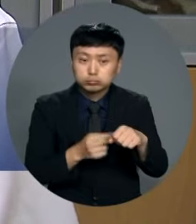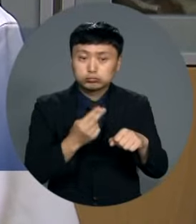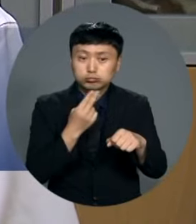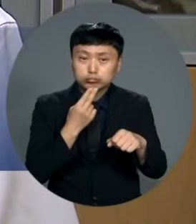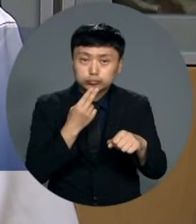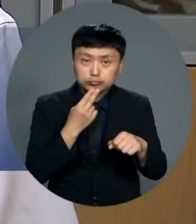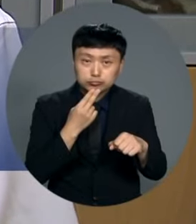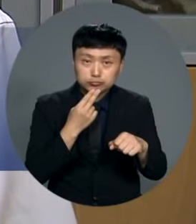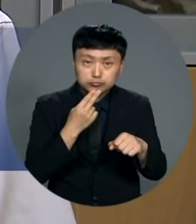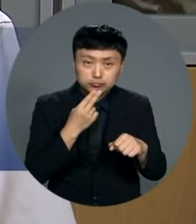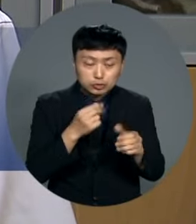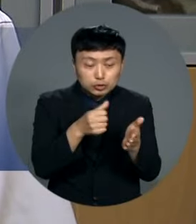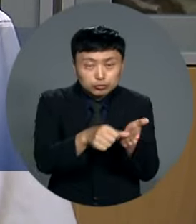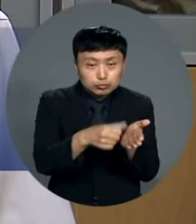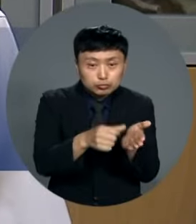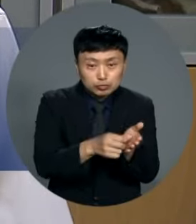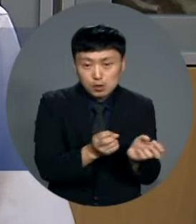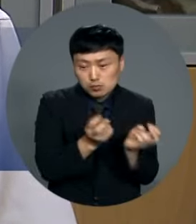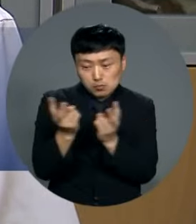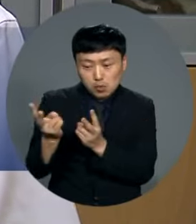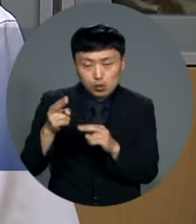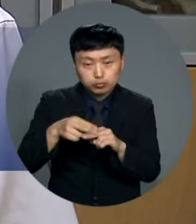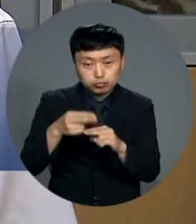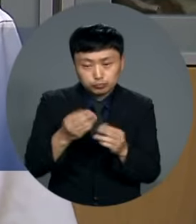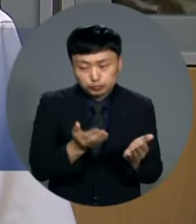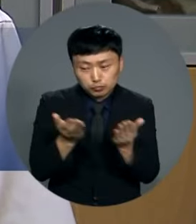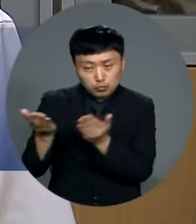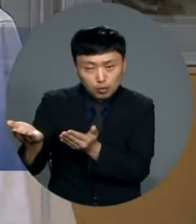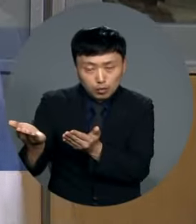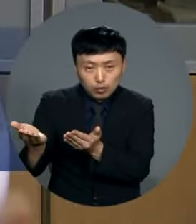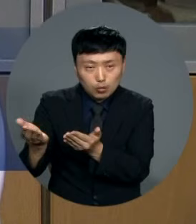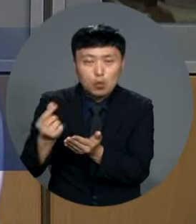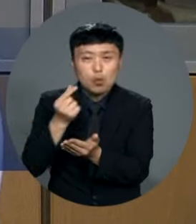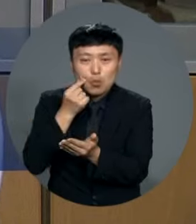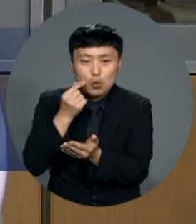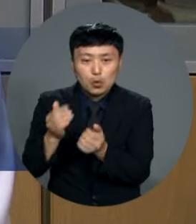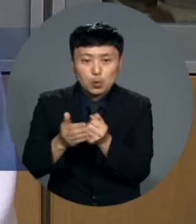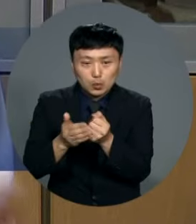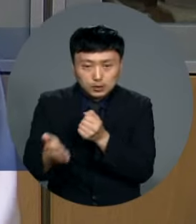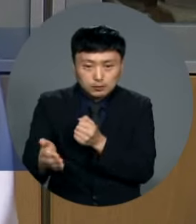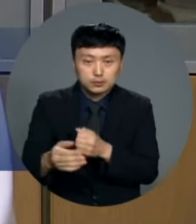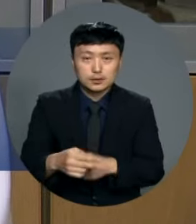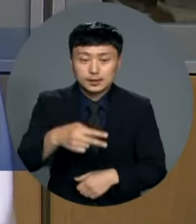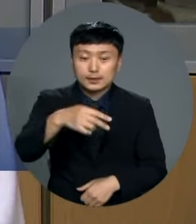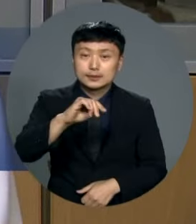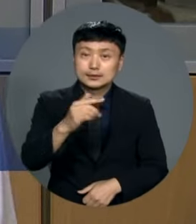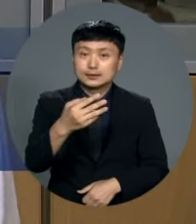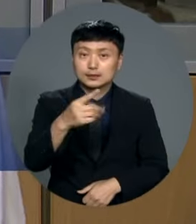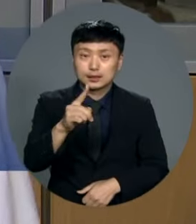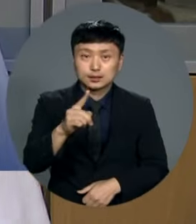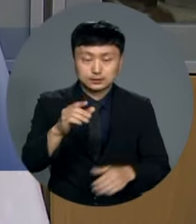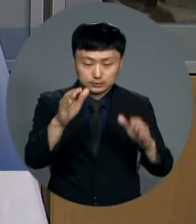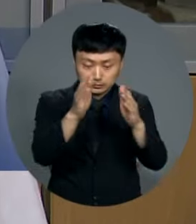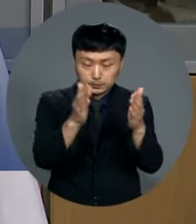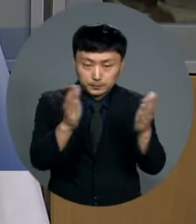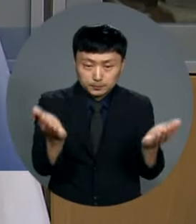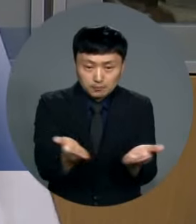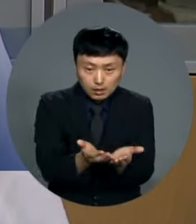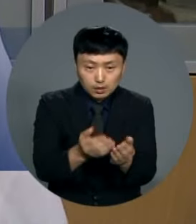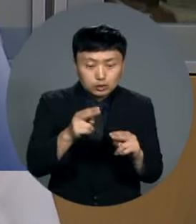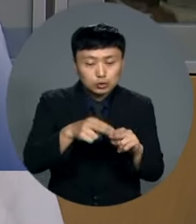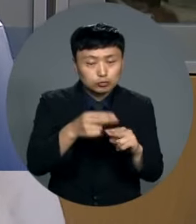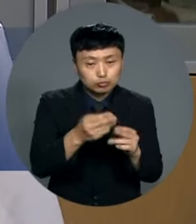허가없이는이 물들을 이하거나 할 수 없었죠 이런 신라 토기를이 정도로 이제 줬다는